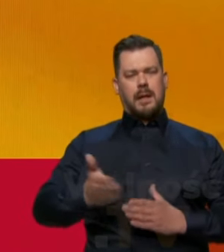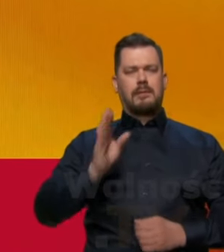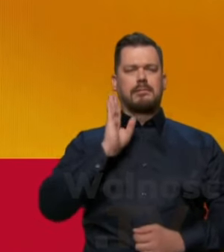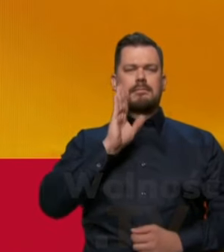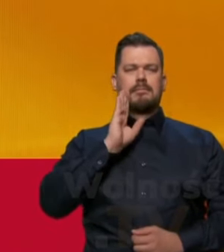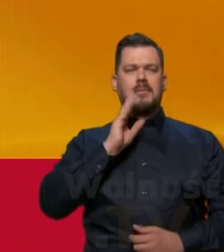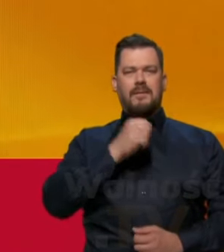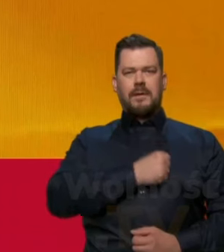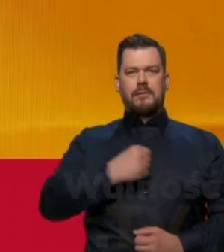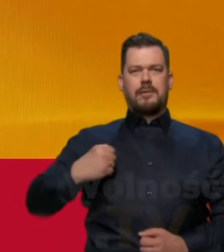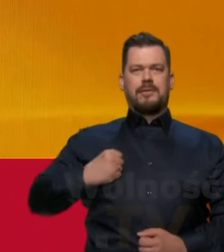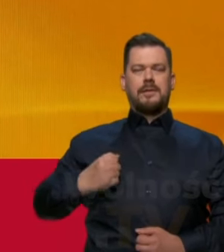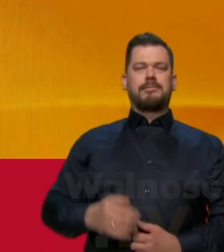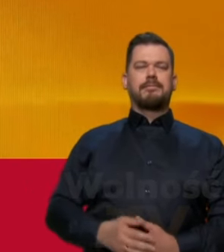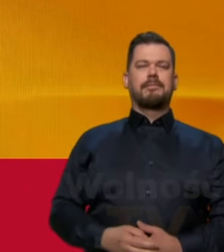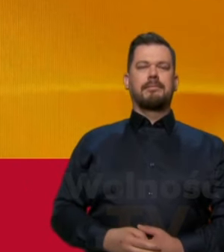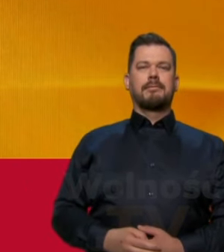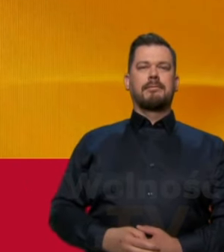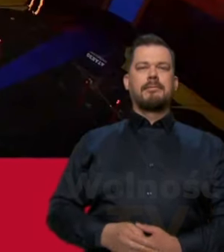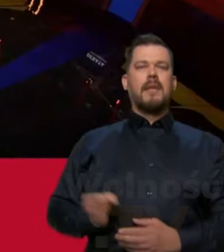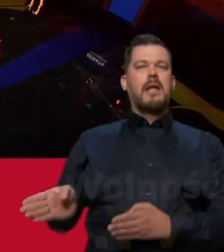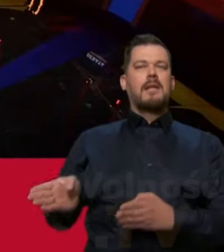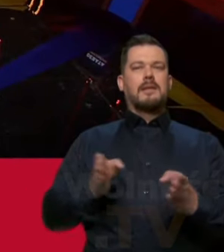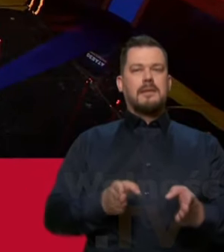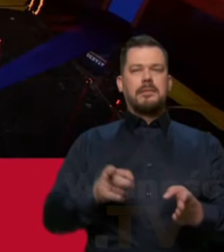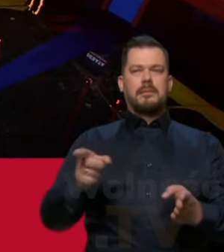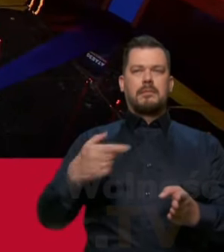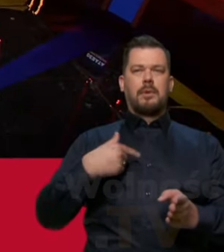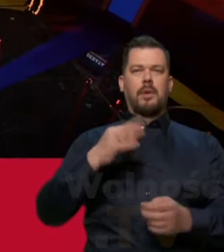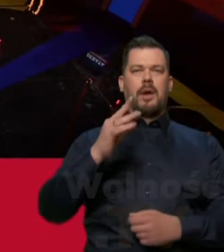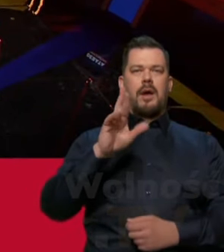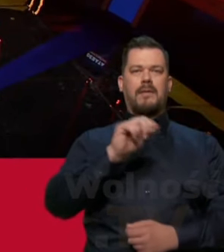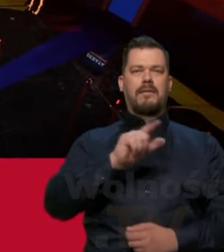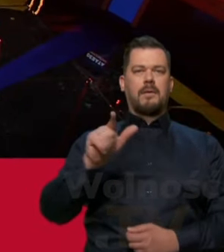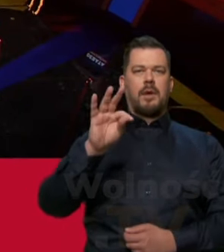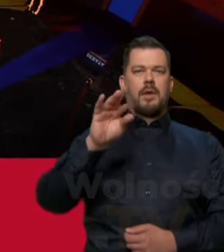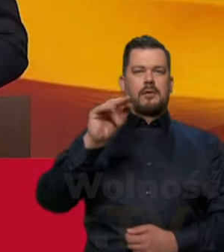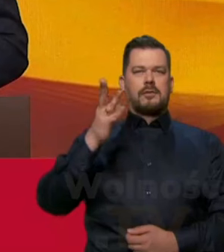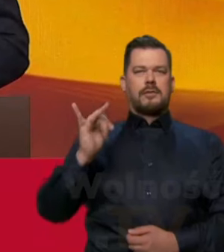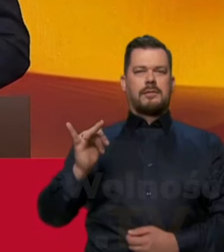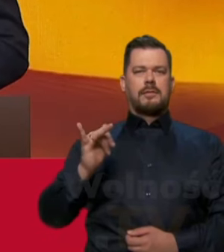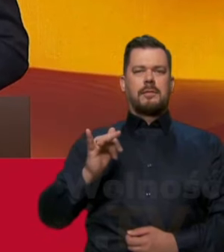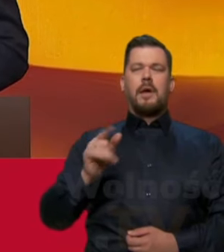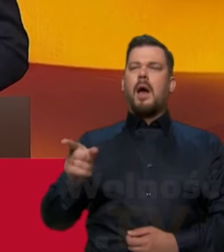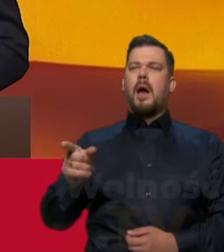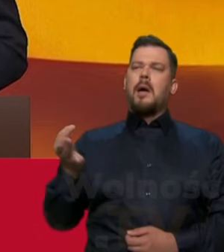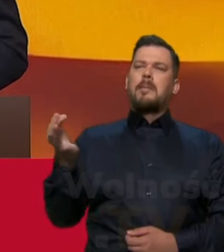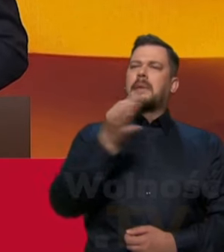koncentrował na Warszawie. Na kolejne pytanie odpowiadał pan Rafał Trzaskowski. Pytanie do kogo?